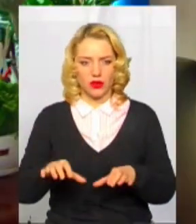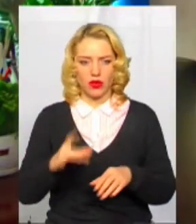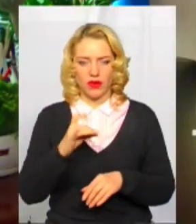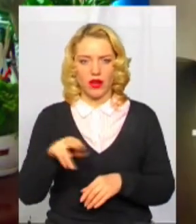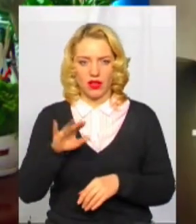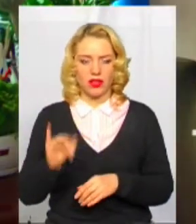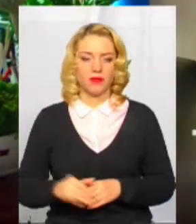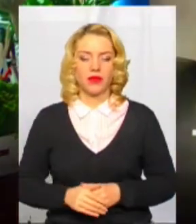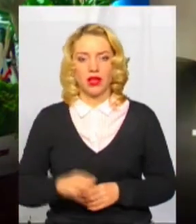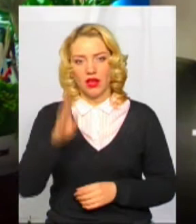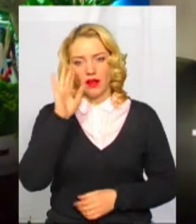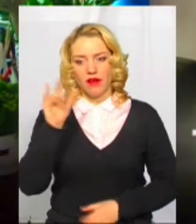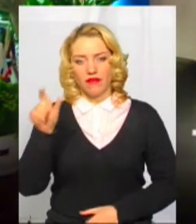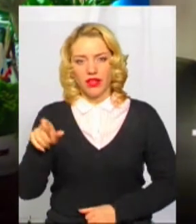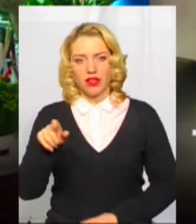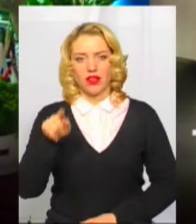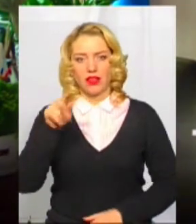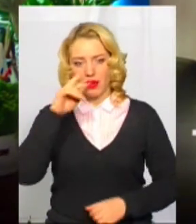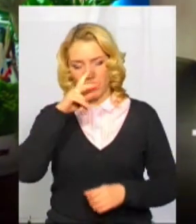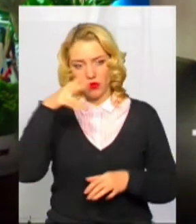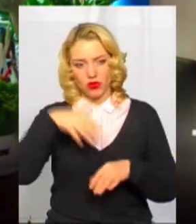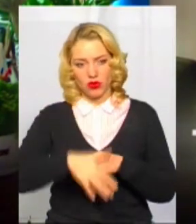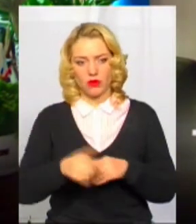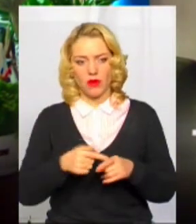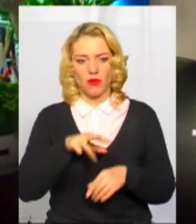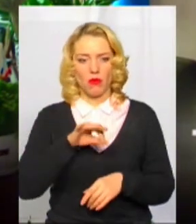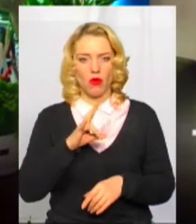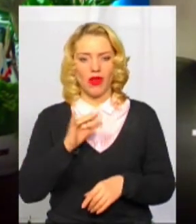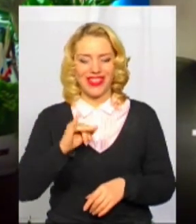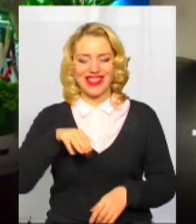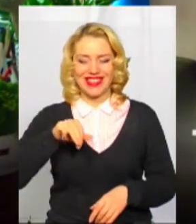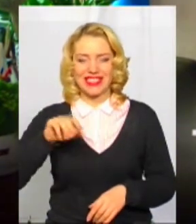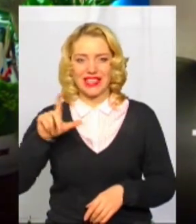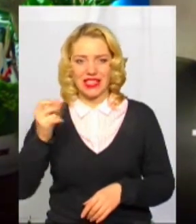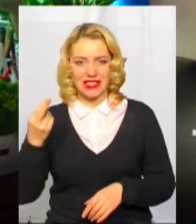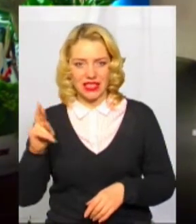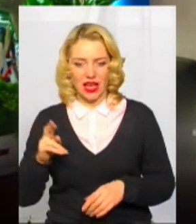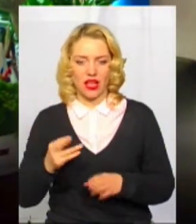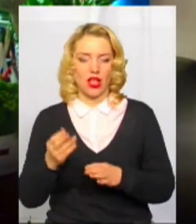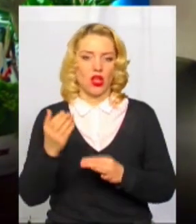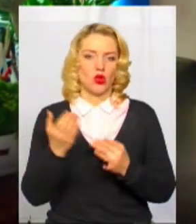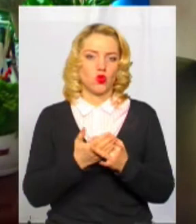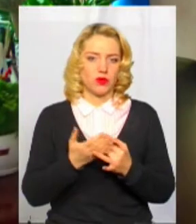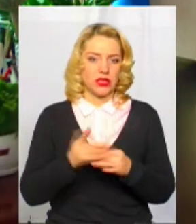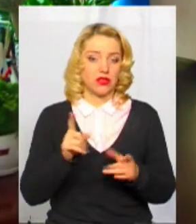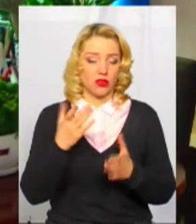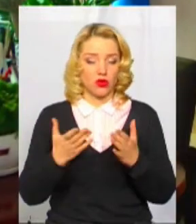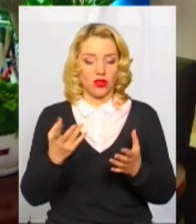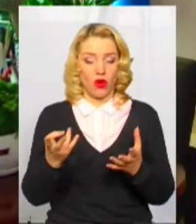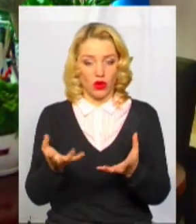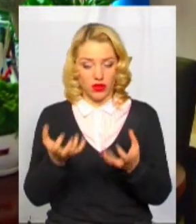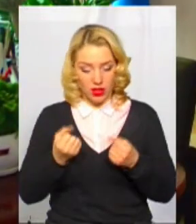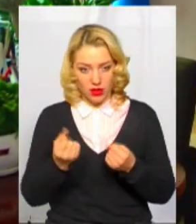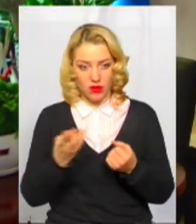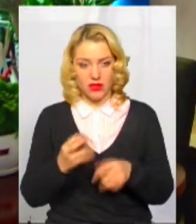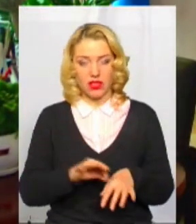Він тоді неправильно зрозумів, що ці кошти, монетизація субсидії, що якщо їх отримати, їх треба одразу нести